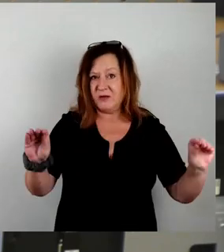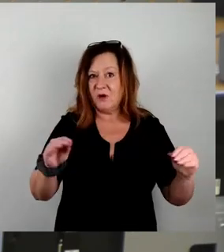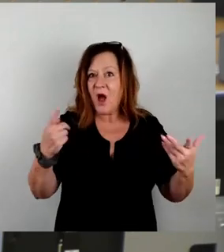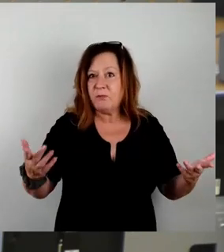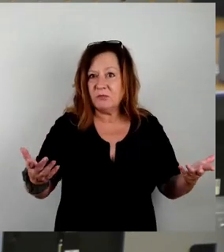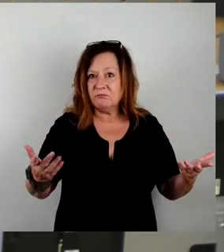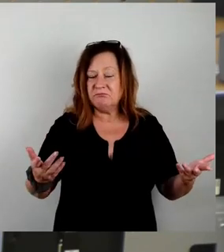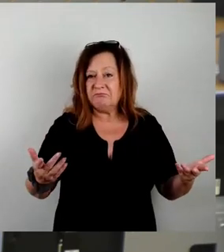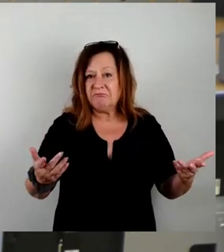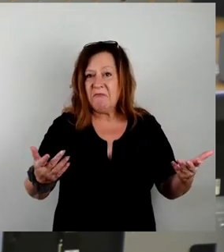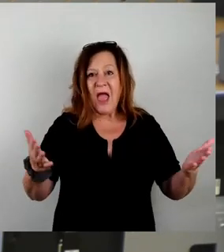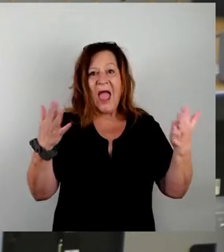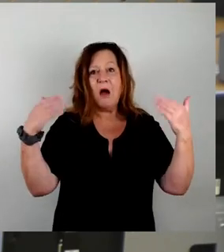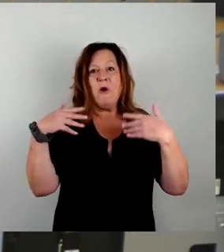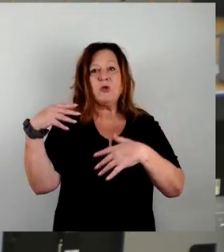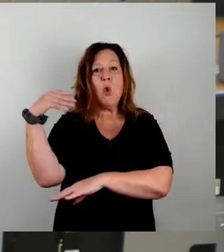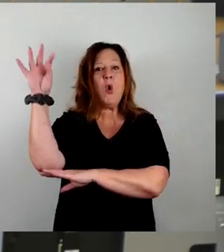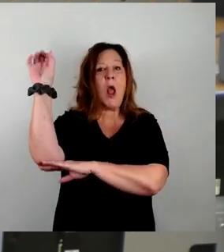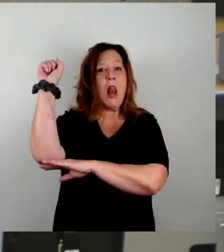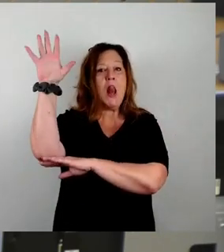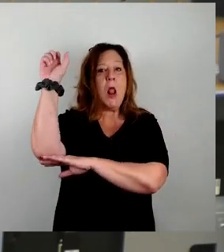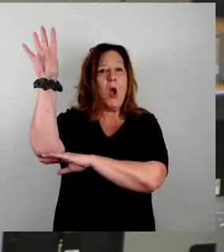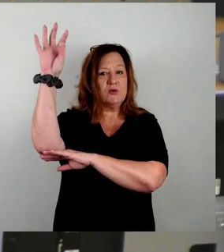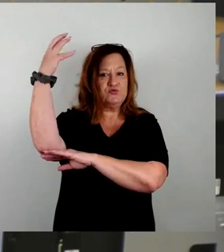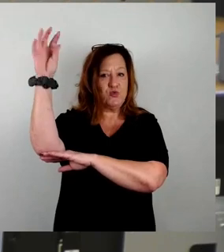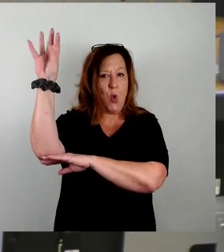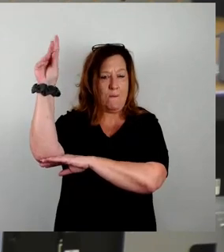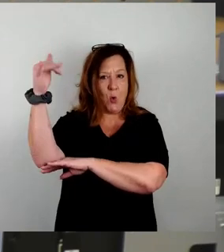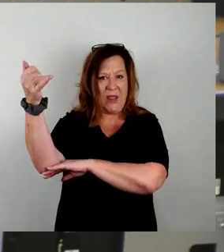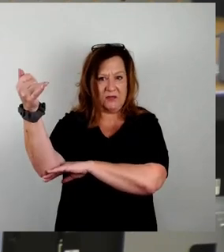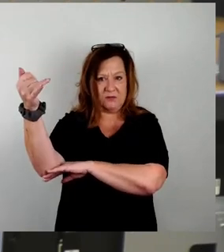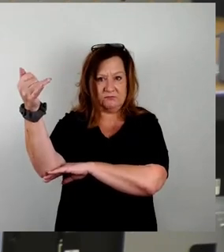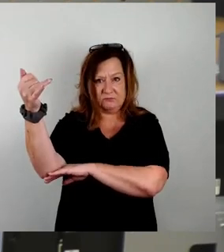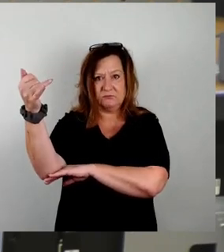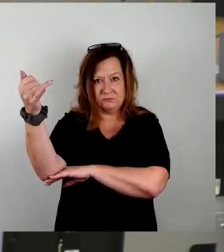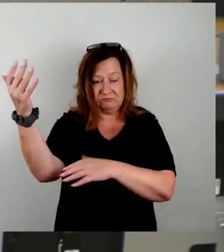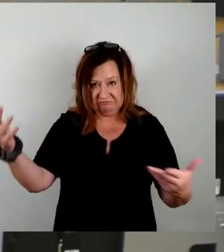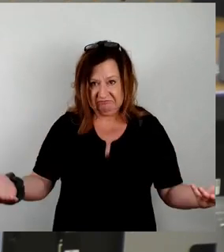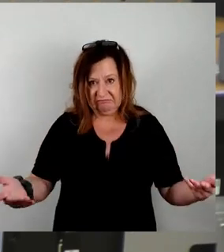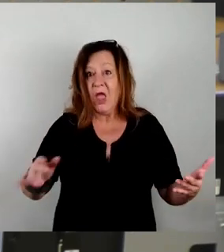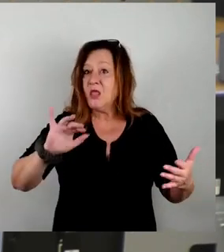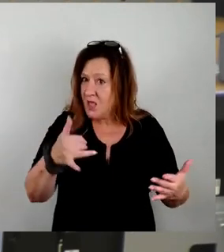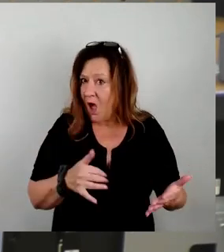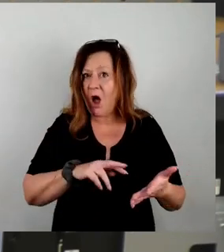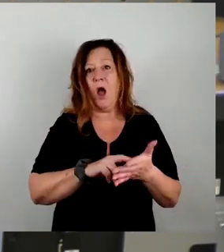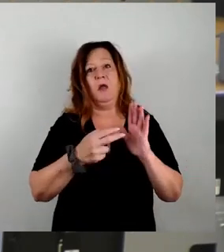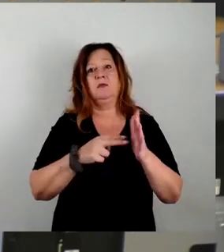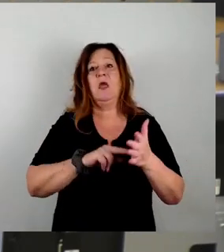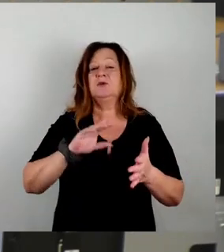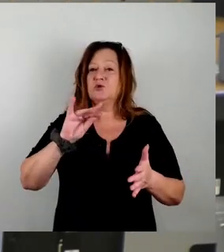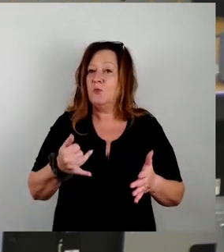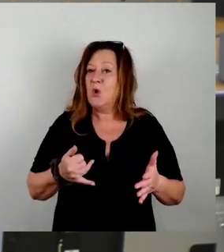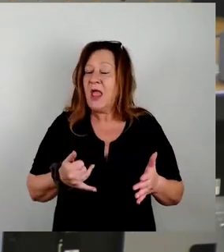von Leuchtturmprojekten? Teilweise finden vereinzelt technische Projekte statt, die man bei eigener Recherche auch